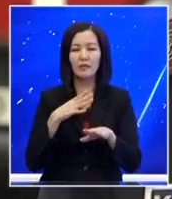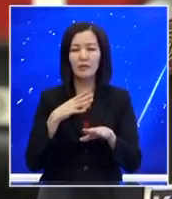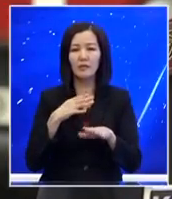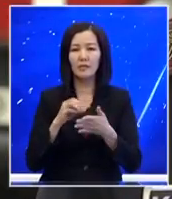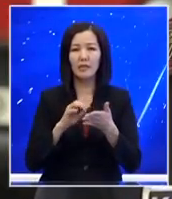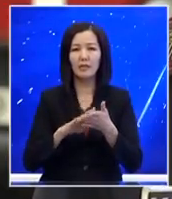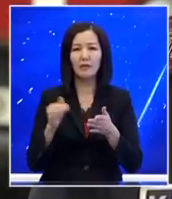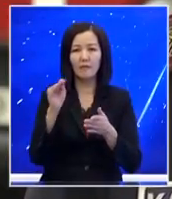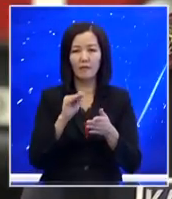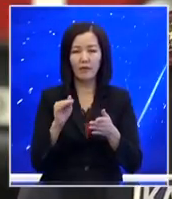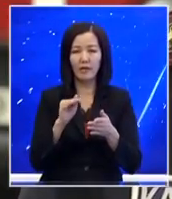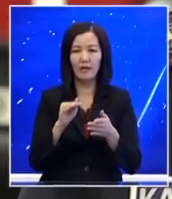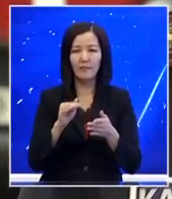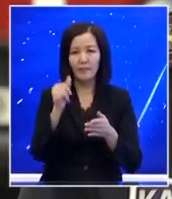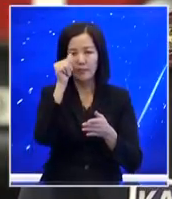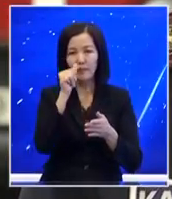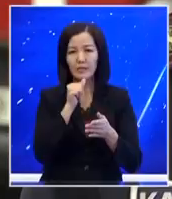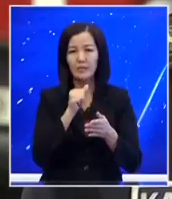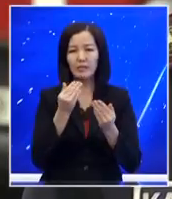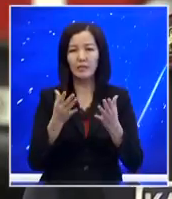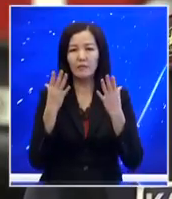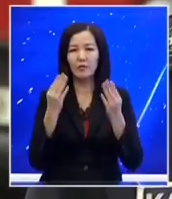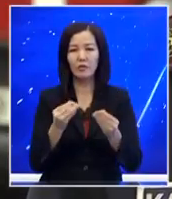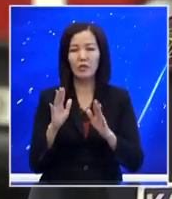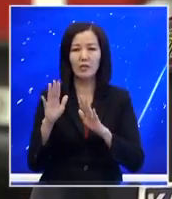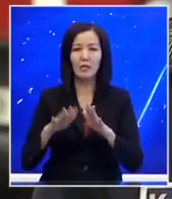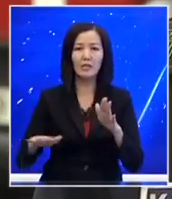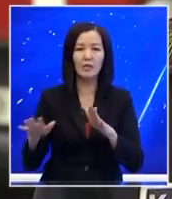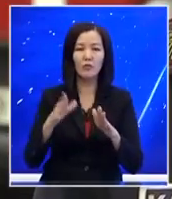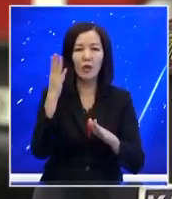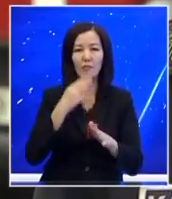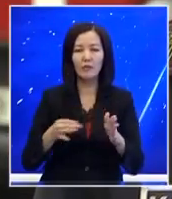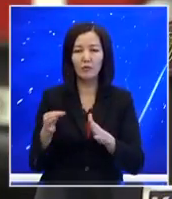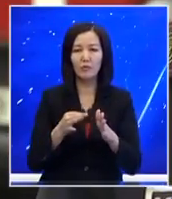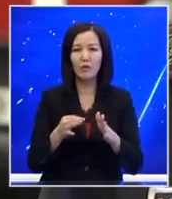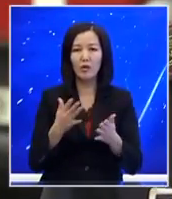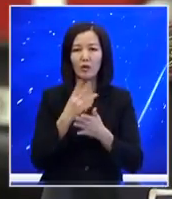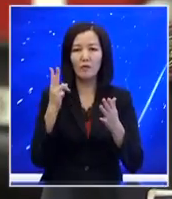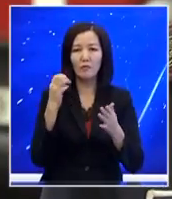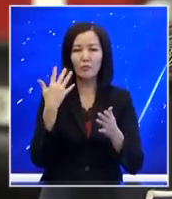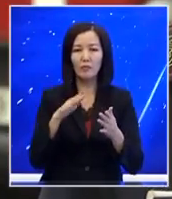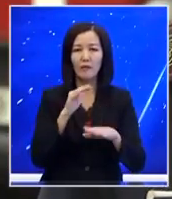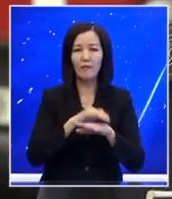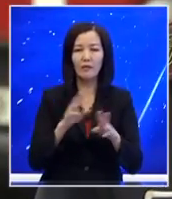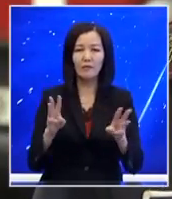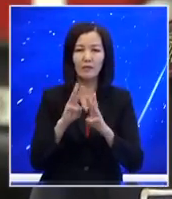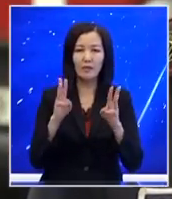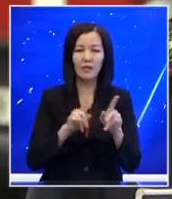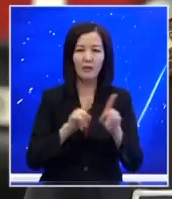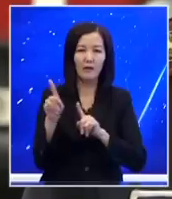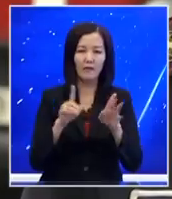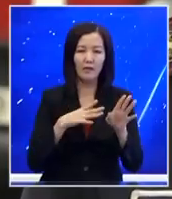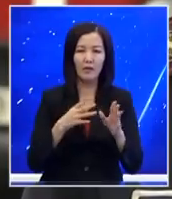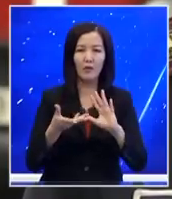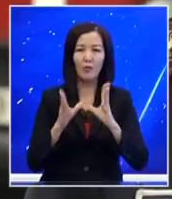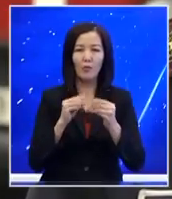еще в феврале месяце. На сегодняшний день на территории области зарегистрировано более 250 фактов загорания травостоя на